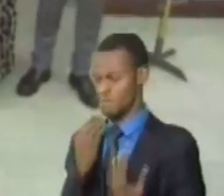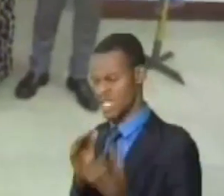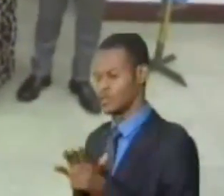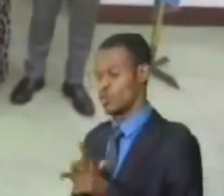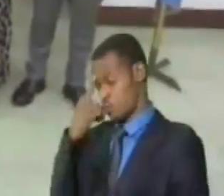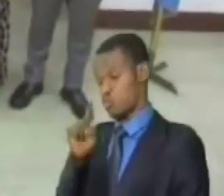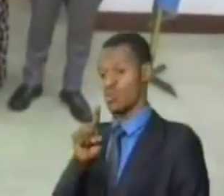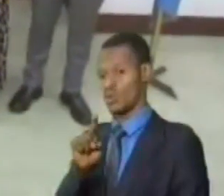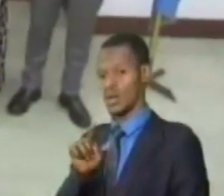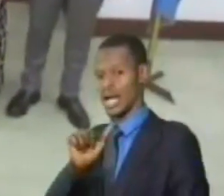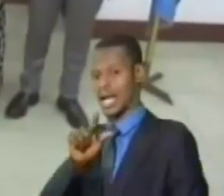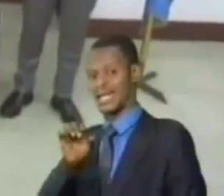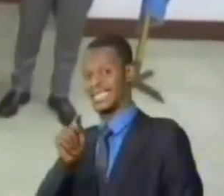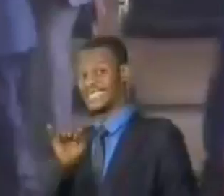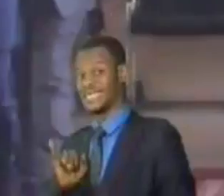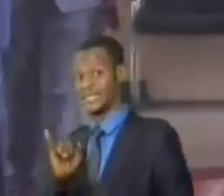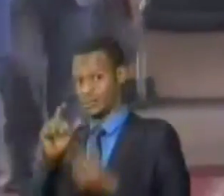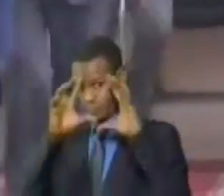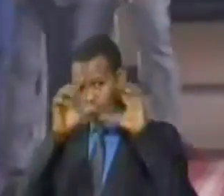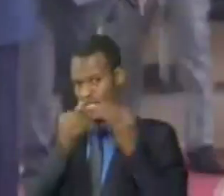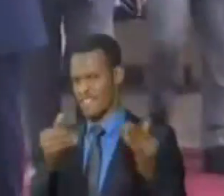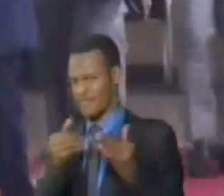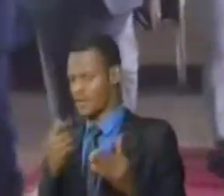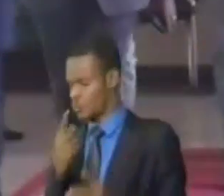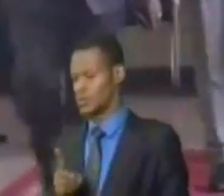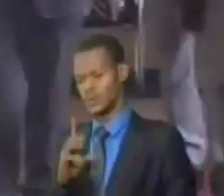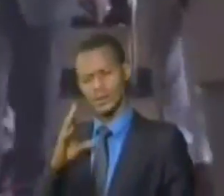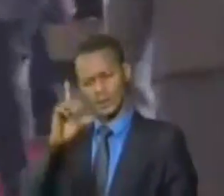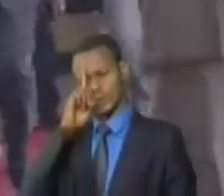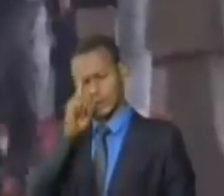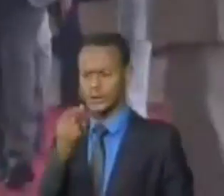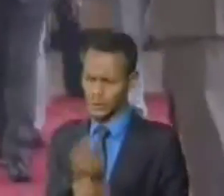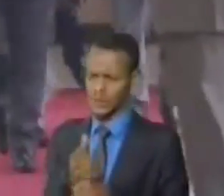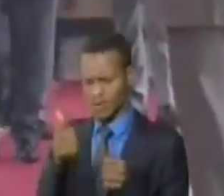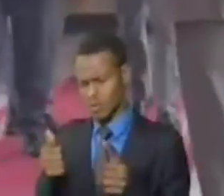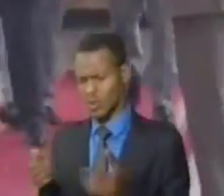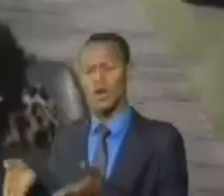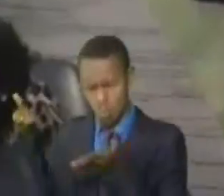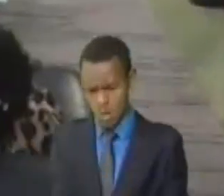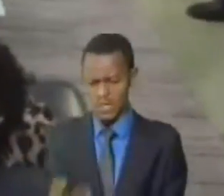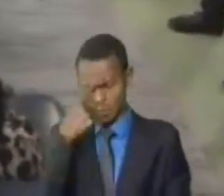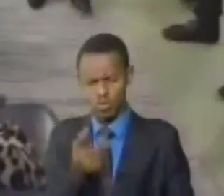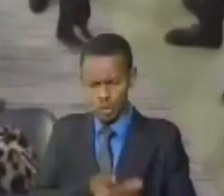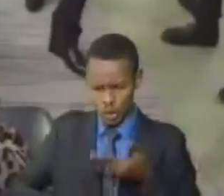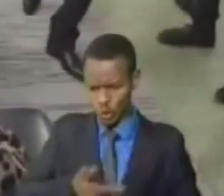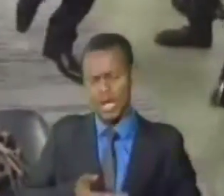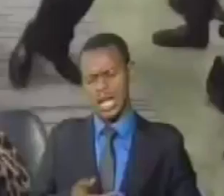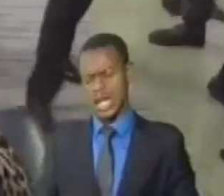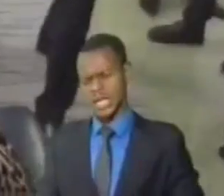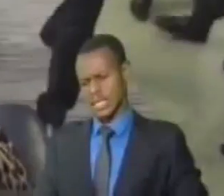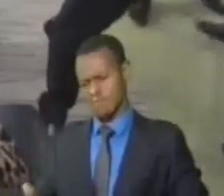la direction des séances plénières et surtout d'avoir assisté personnellement à cette manifestation. Juste après